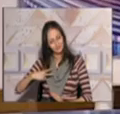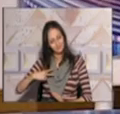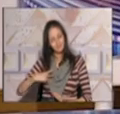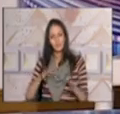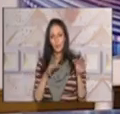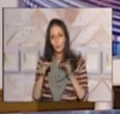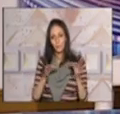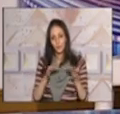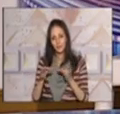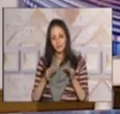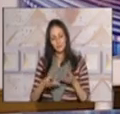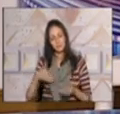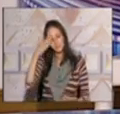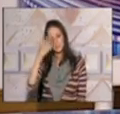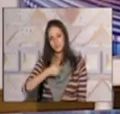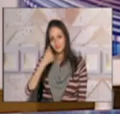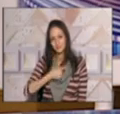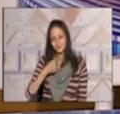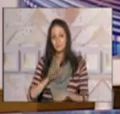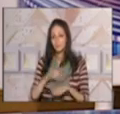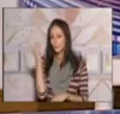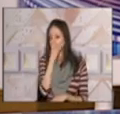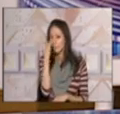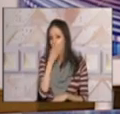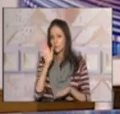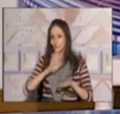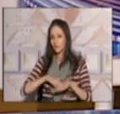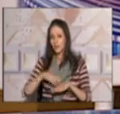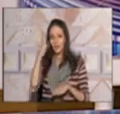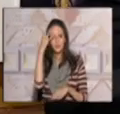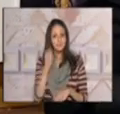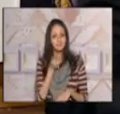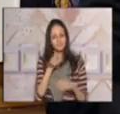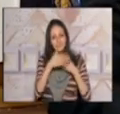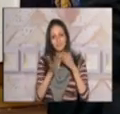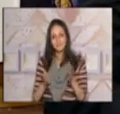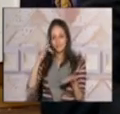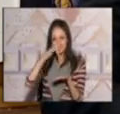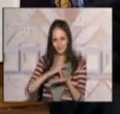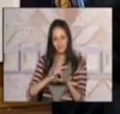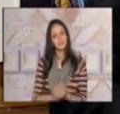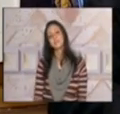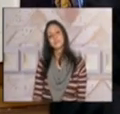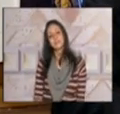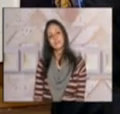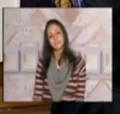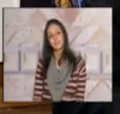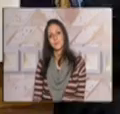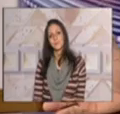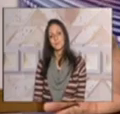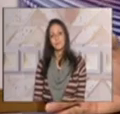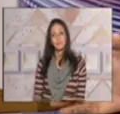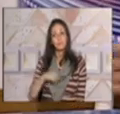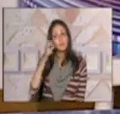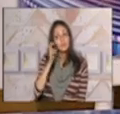والتنميه الاقتصاديه والمشرف العام على الجائزه. برحب بحضرتك مره ثانيه وبنكمل مع حضرتك المعايير. تمام. انا يمكن ركزت على